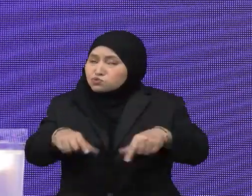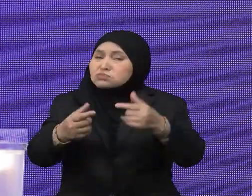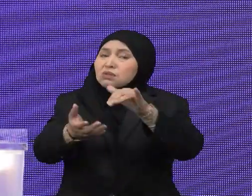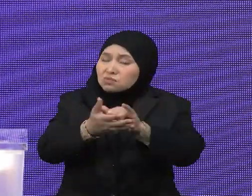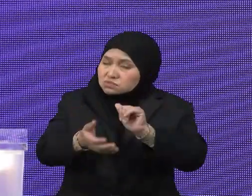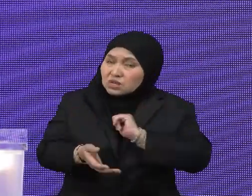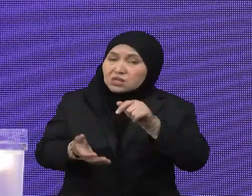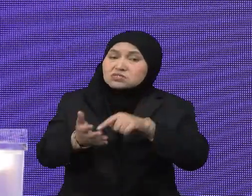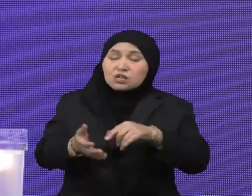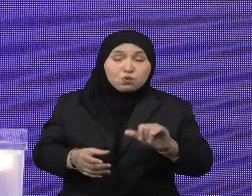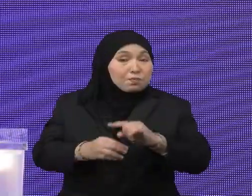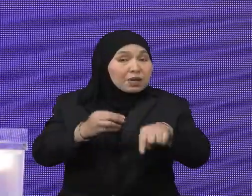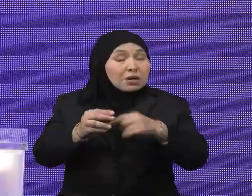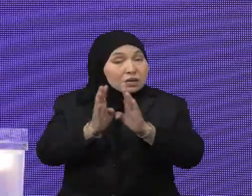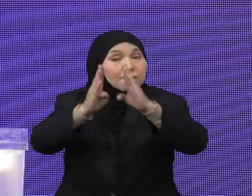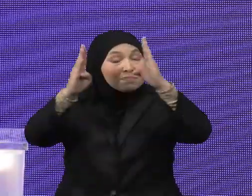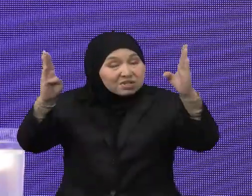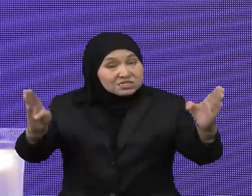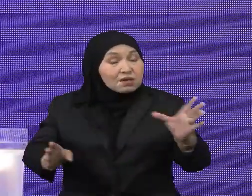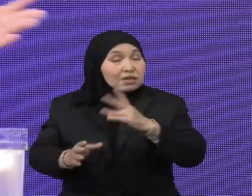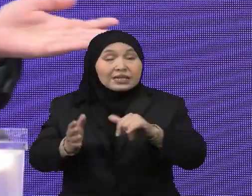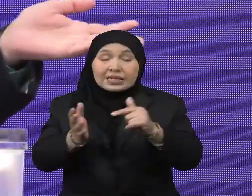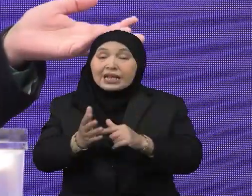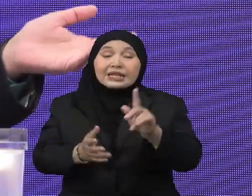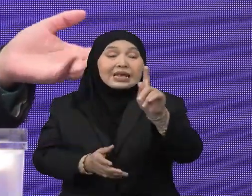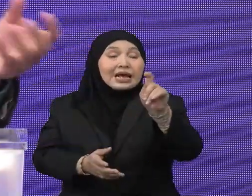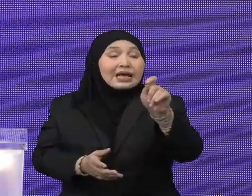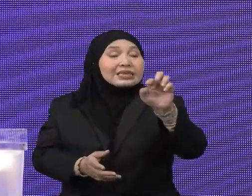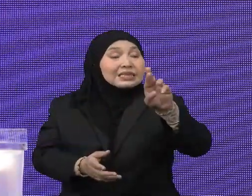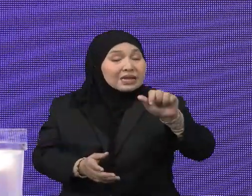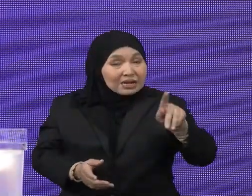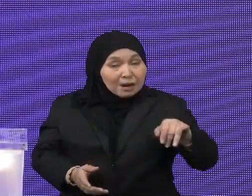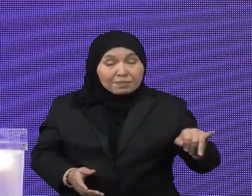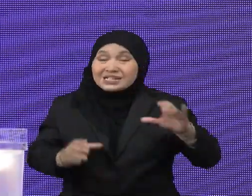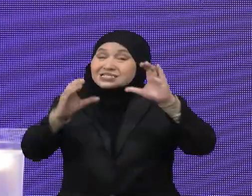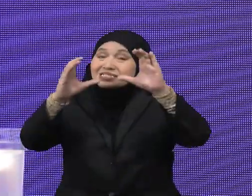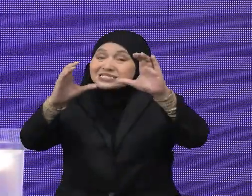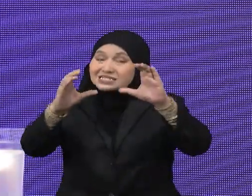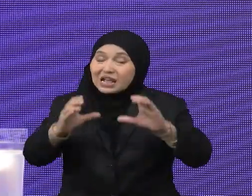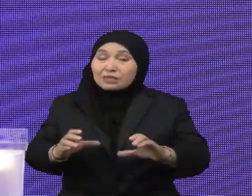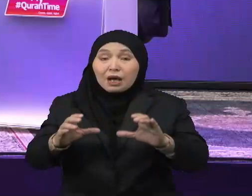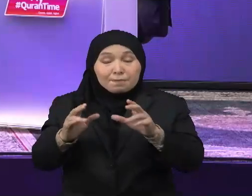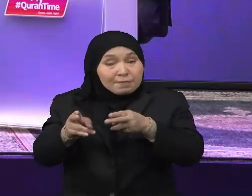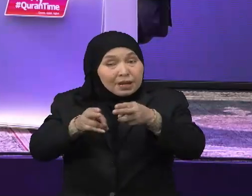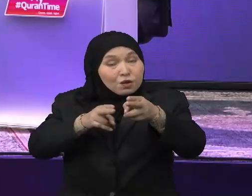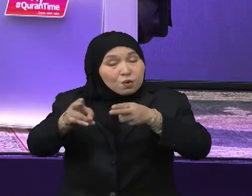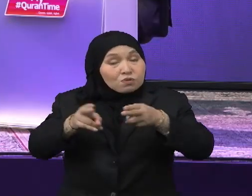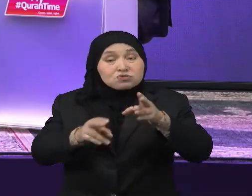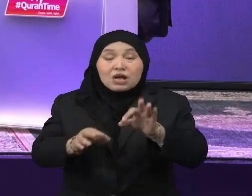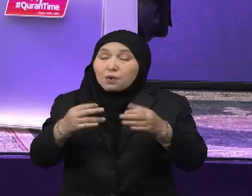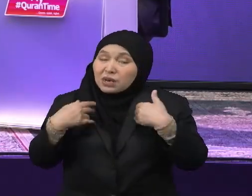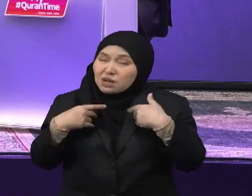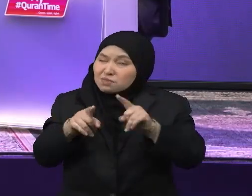Ini adalah suatu perkara yang besar dan ini terapi lah yang saya kata tadi yang karena apa menguruskan kalau ada